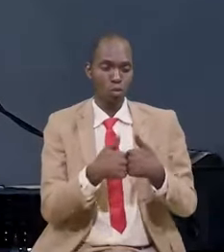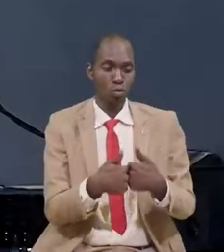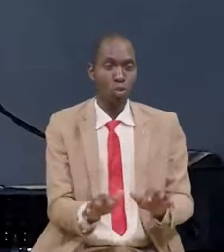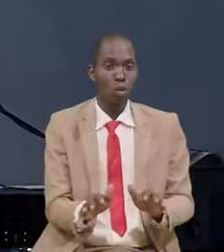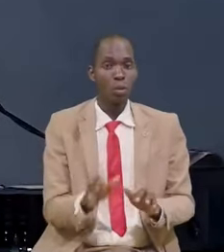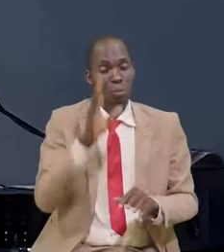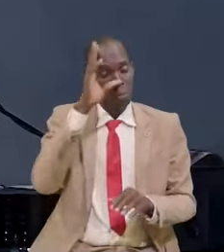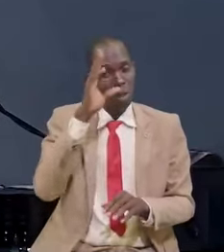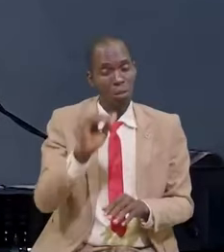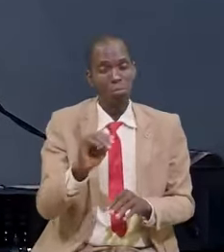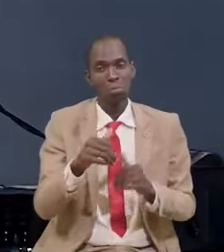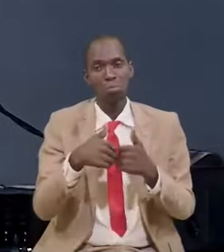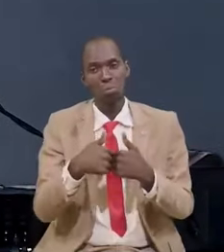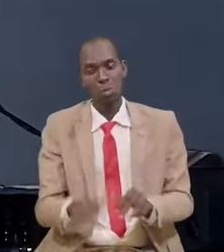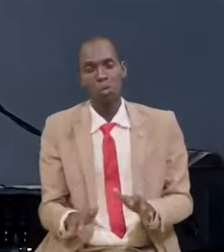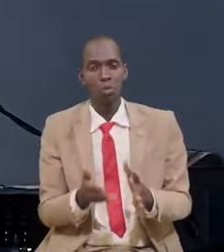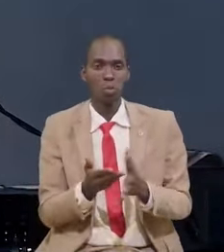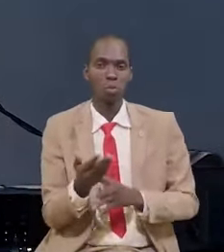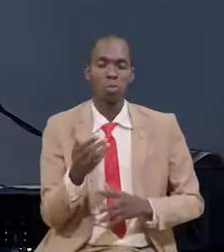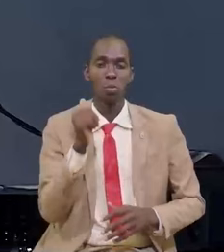L'humanité a été perdue à travers une femme.